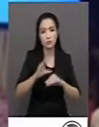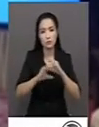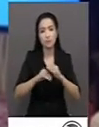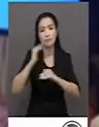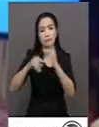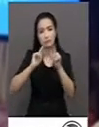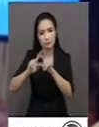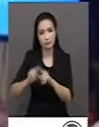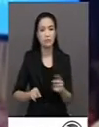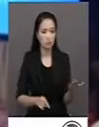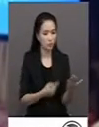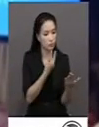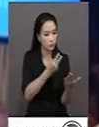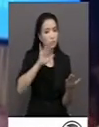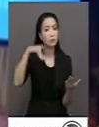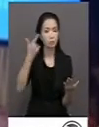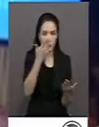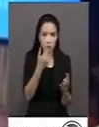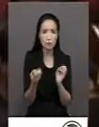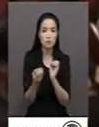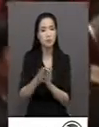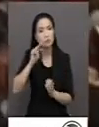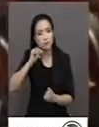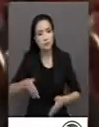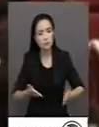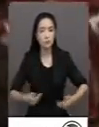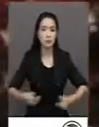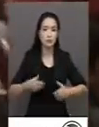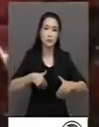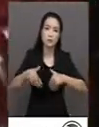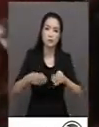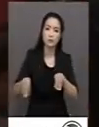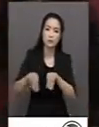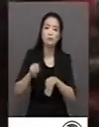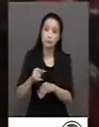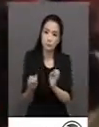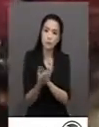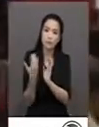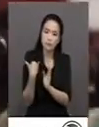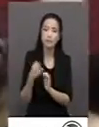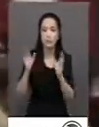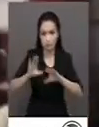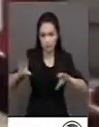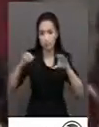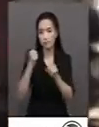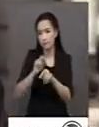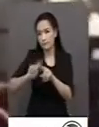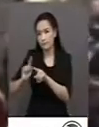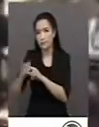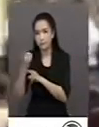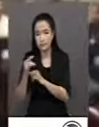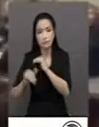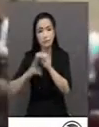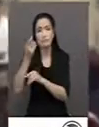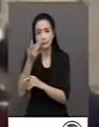ต่างๆที่อาจจะส่งผลกับสภาพของแม่น้ำและก็ชีวิตความเป็นอยู่ของประชาชนตัวแทนของลุ่มแม่น้ำบางปะกง